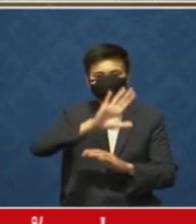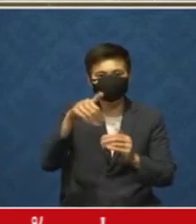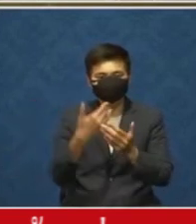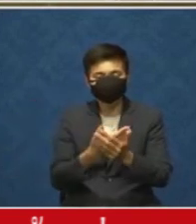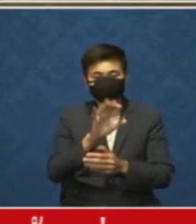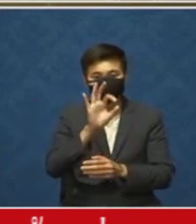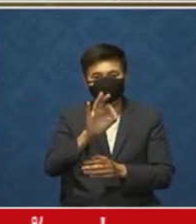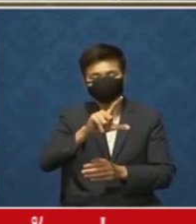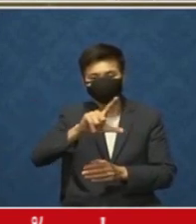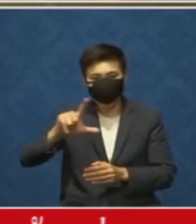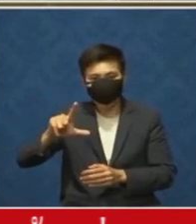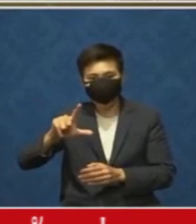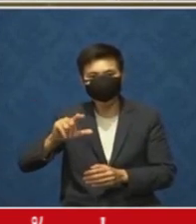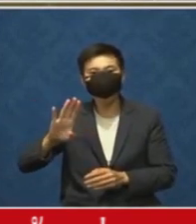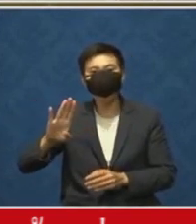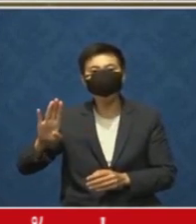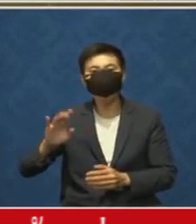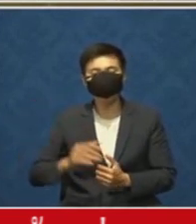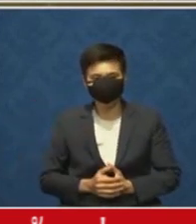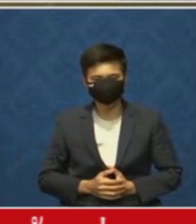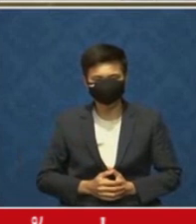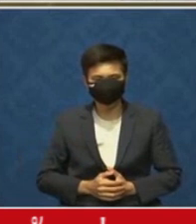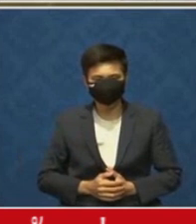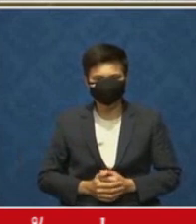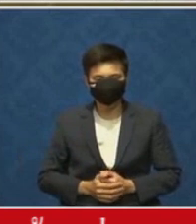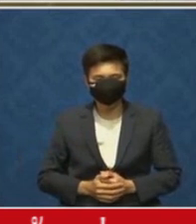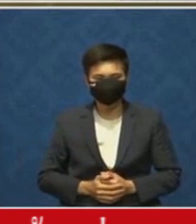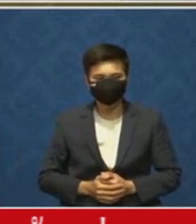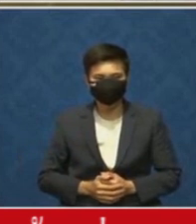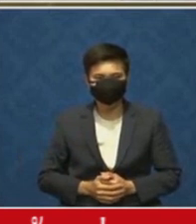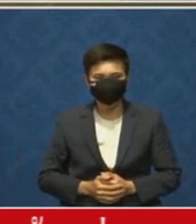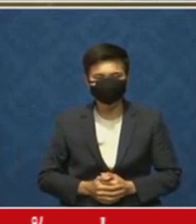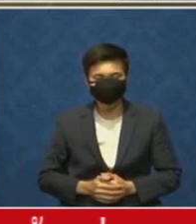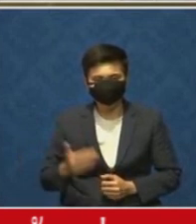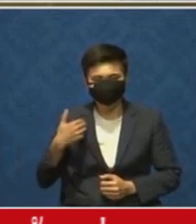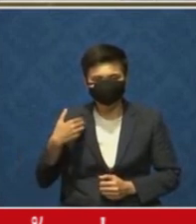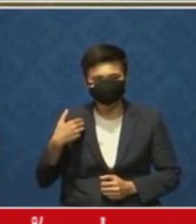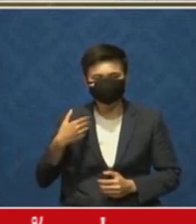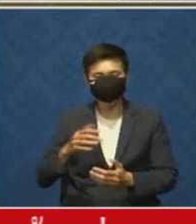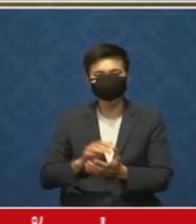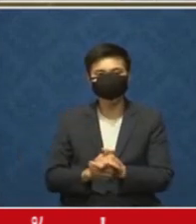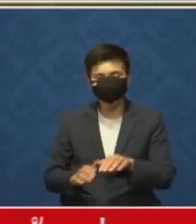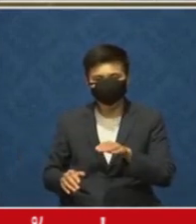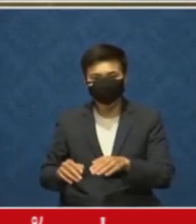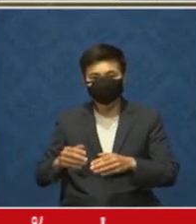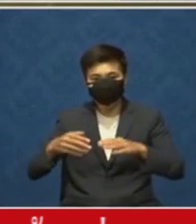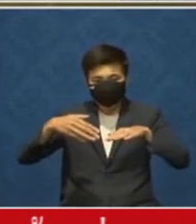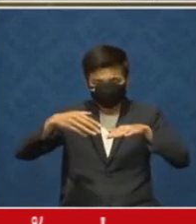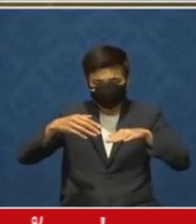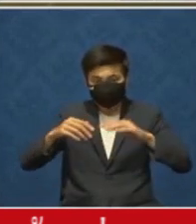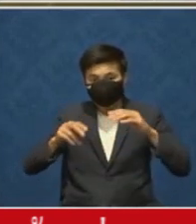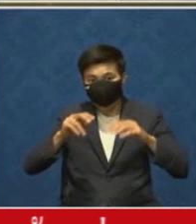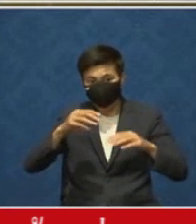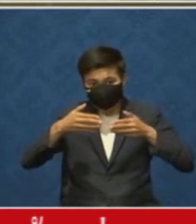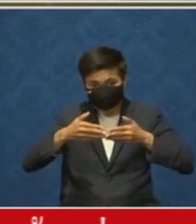900ล้านบาท 6. ครับโครงการก่อสร้างท่าจอดเรือดำน้ำฐ